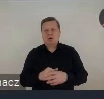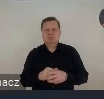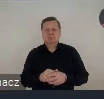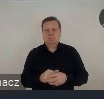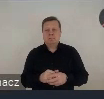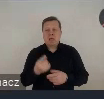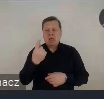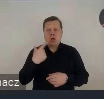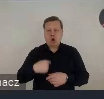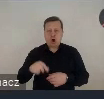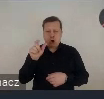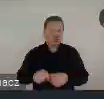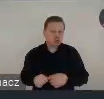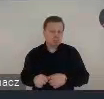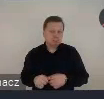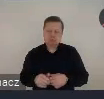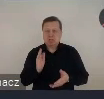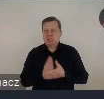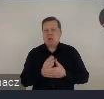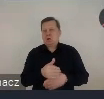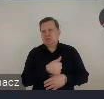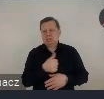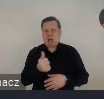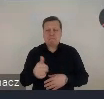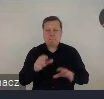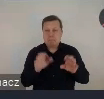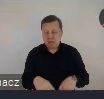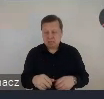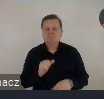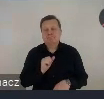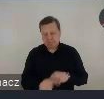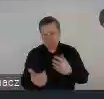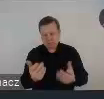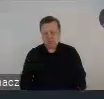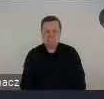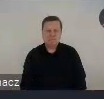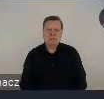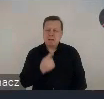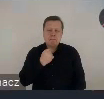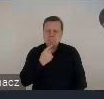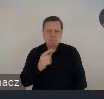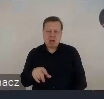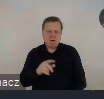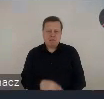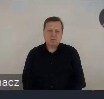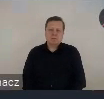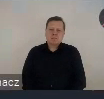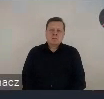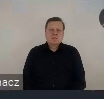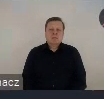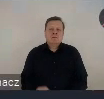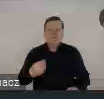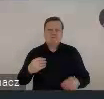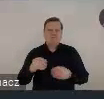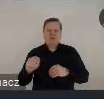reprezentowana jednoosobowo tylko przez wyłącznie samego prezesa, ale to się zdarza rzadziej, jednak bardziej powszechny jest ten